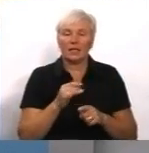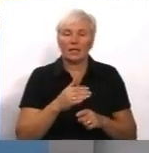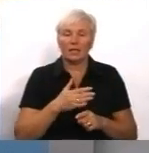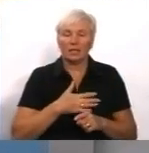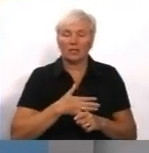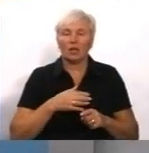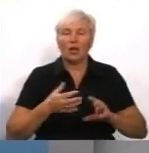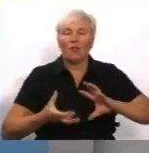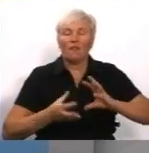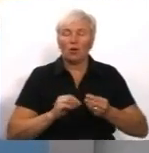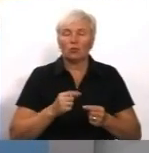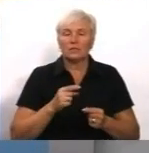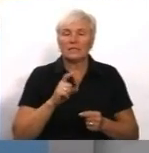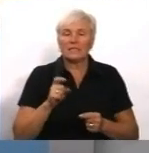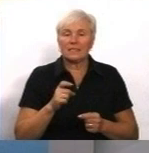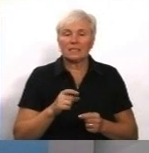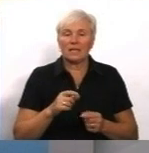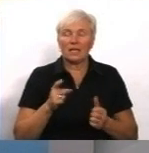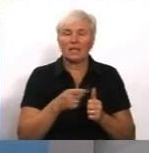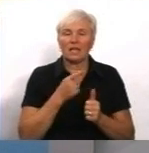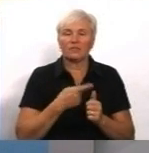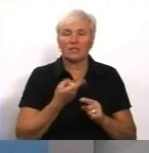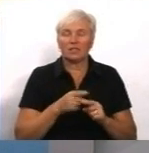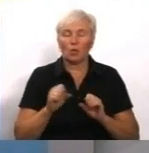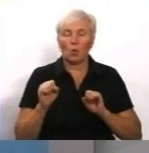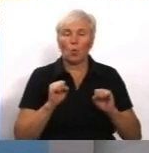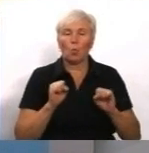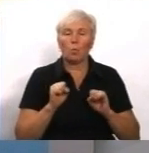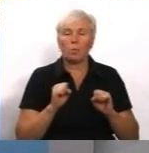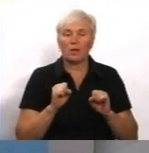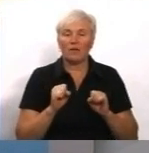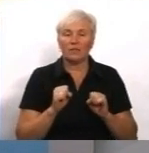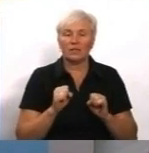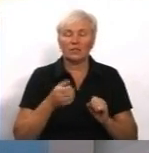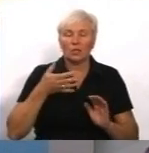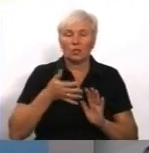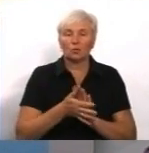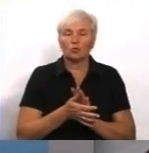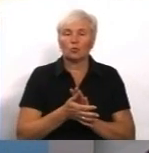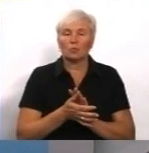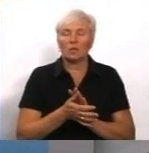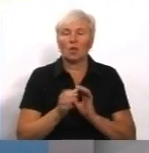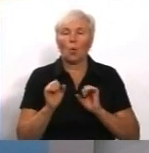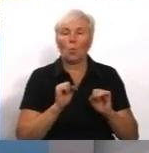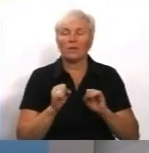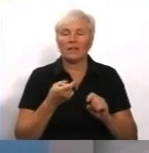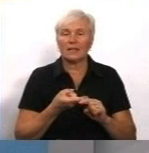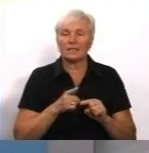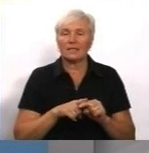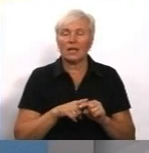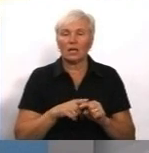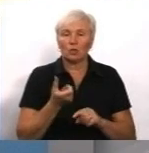Виходячи із назви цих управлінь, зрозуміло, функціонал цього управління – це